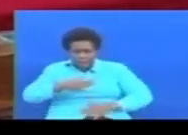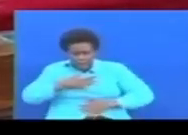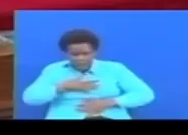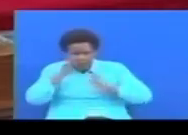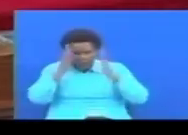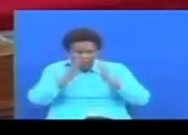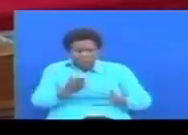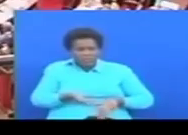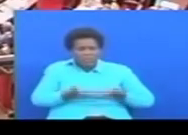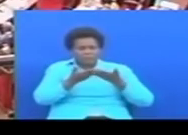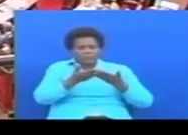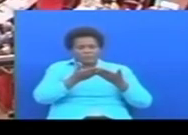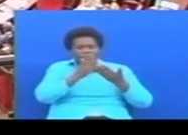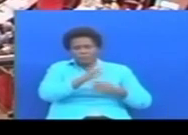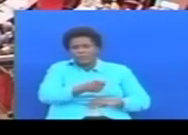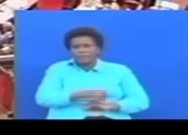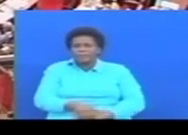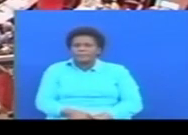Naibu Spika.